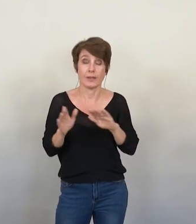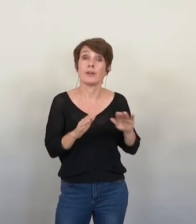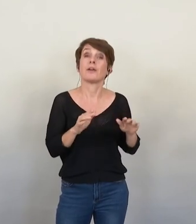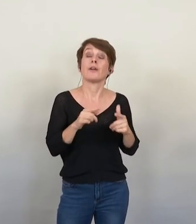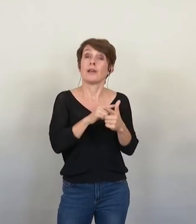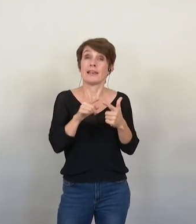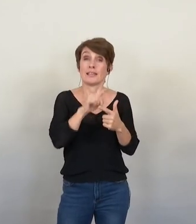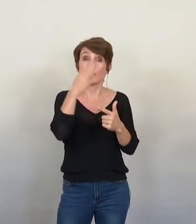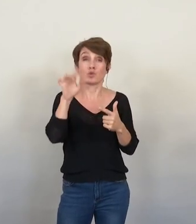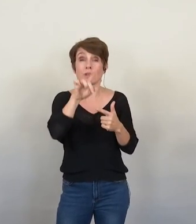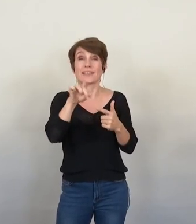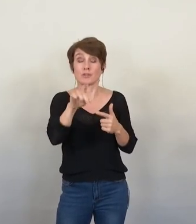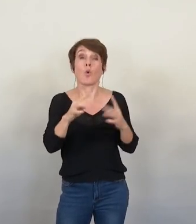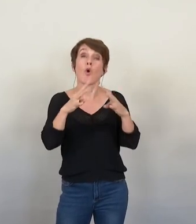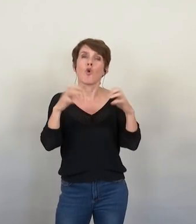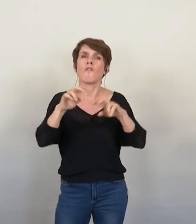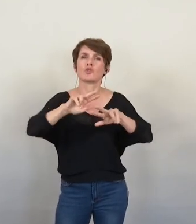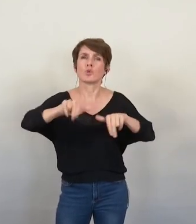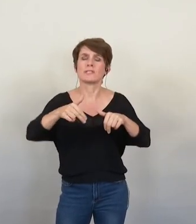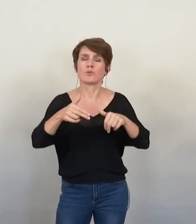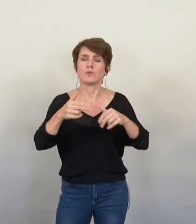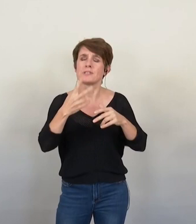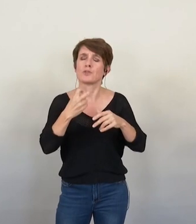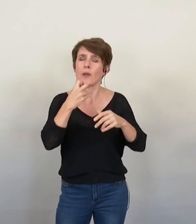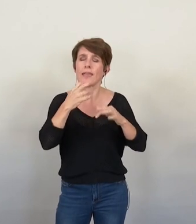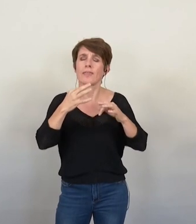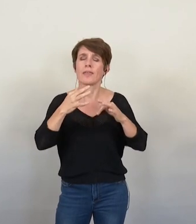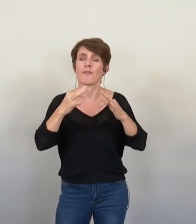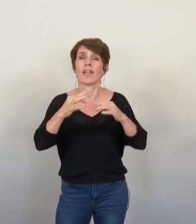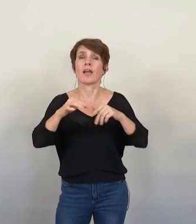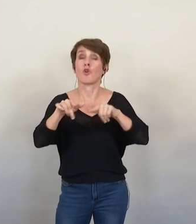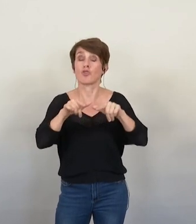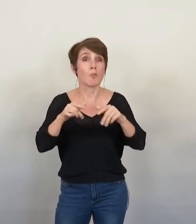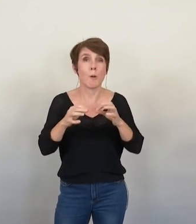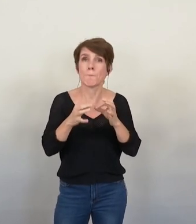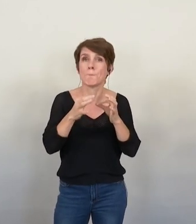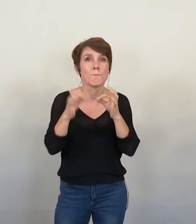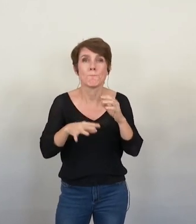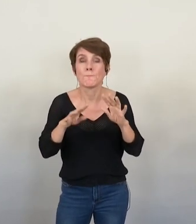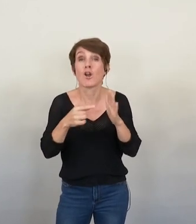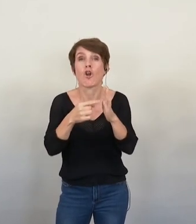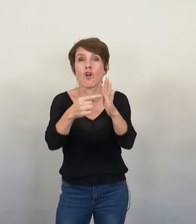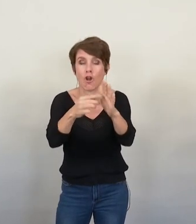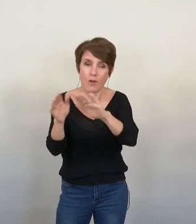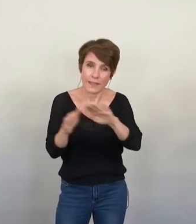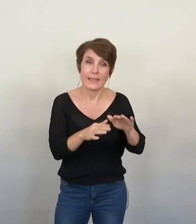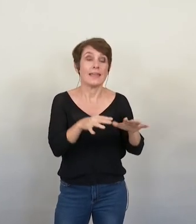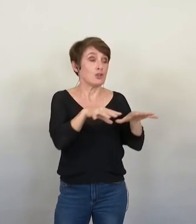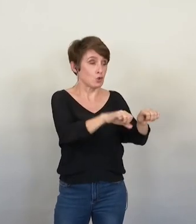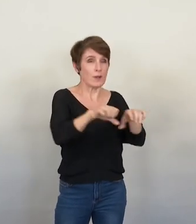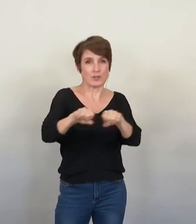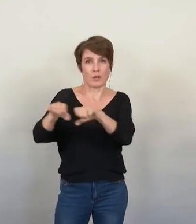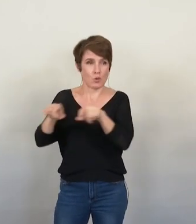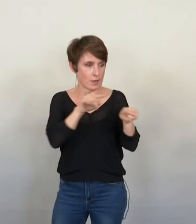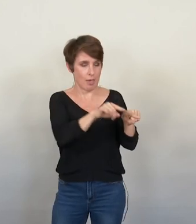convention citoyenne sur le logement et quelle est la différence entre les squats oui alors ces questions